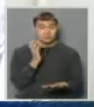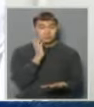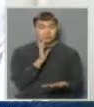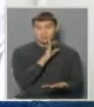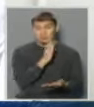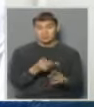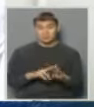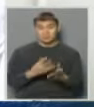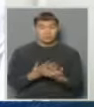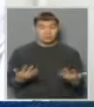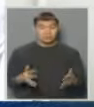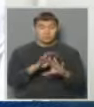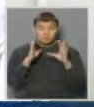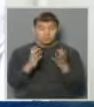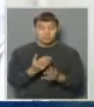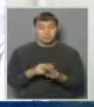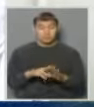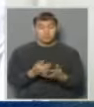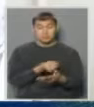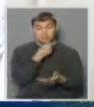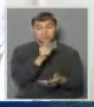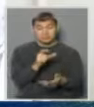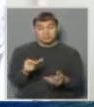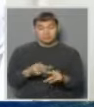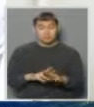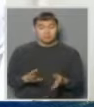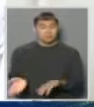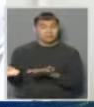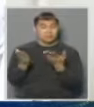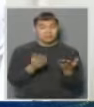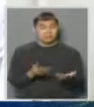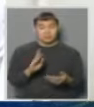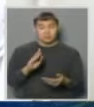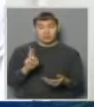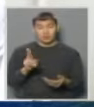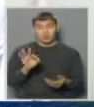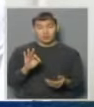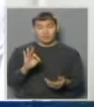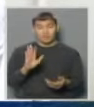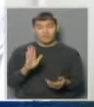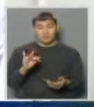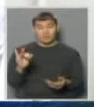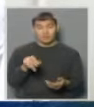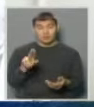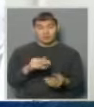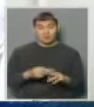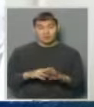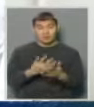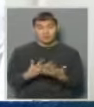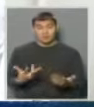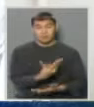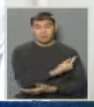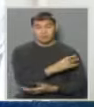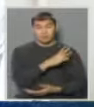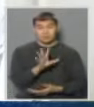бар. Солар сақтап қалу үшін ересек адамдарға мен шақырамын арғарай жаңа ковид, спутник болсын, Казвак болсын,